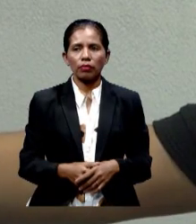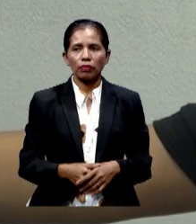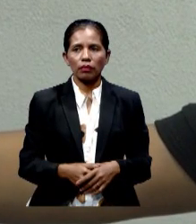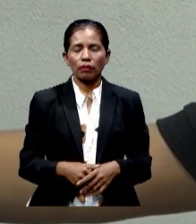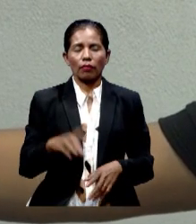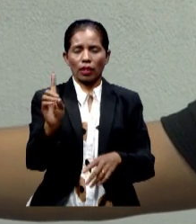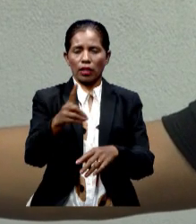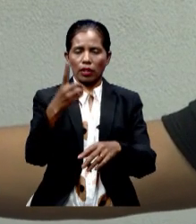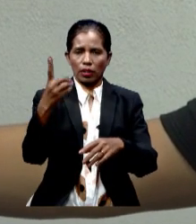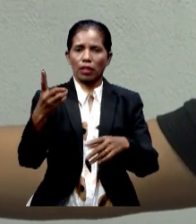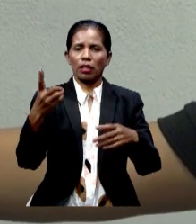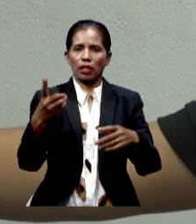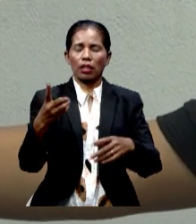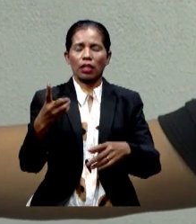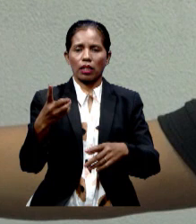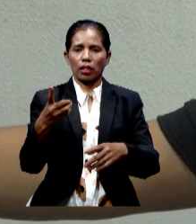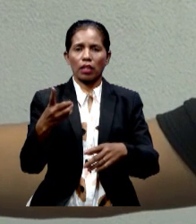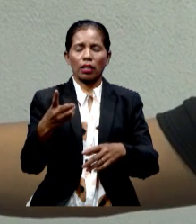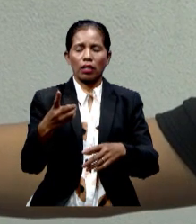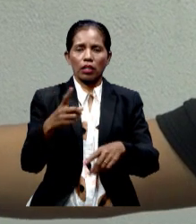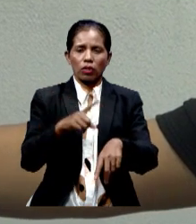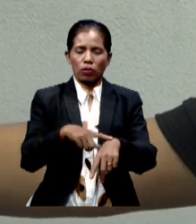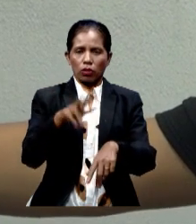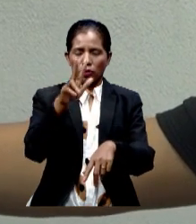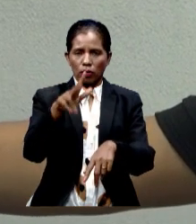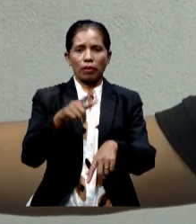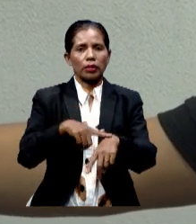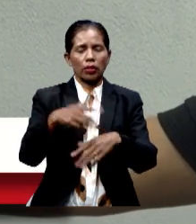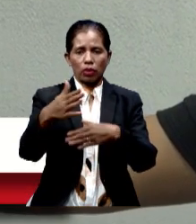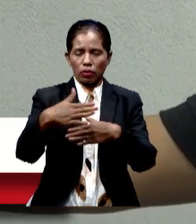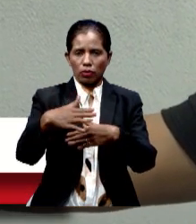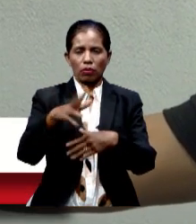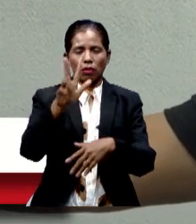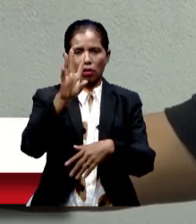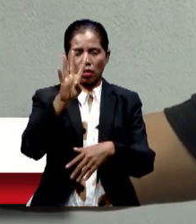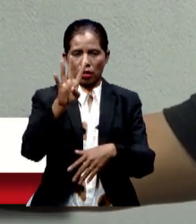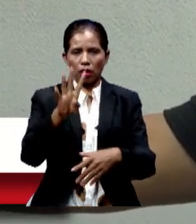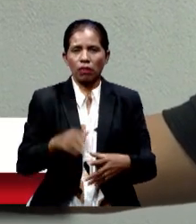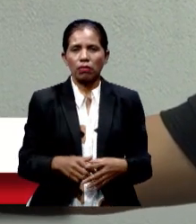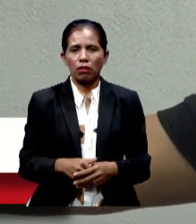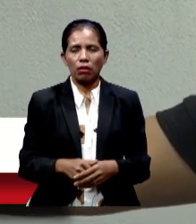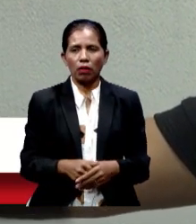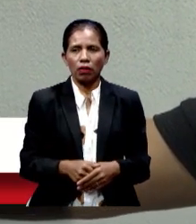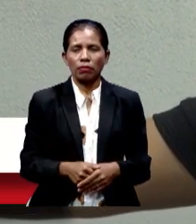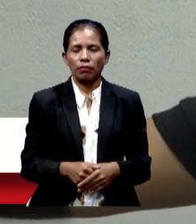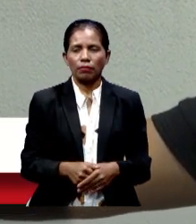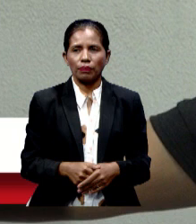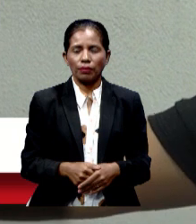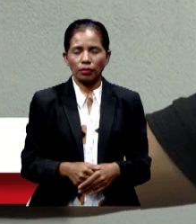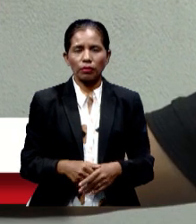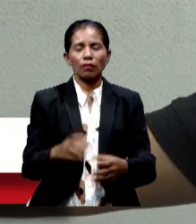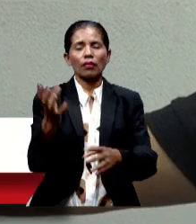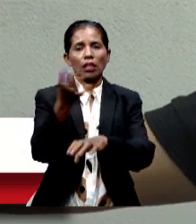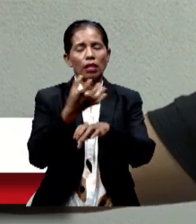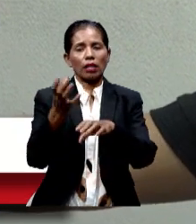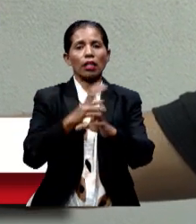dessa madrugada e a gente tuco tolo bes tuco hat bes tuco hat ona be ambulância de lo